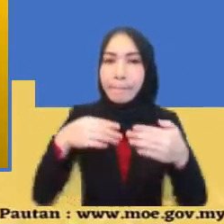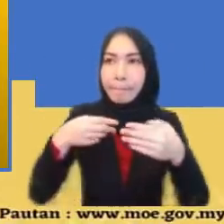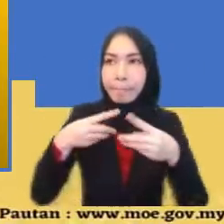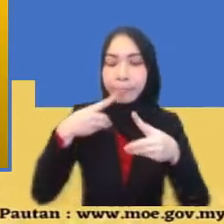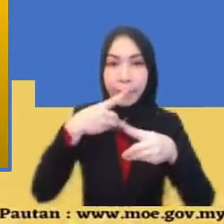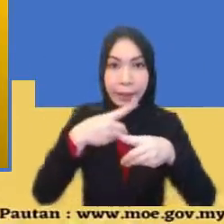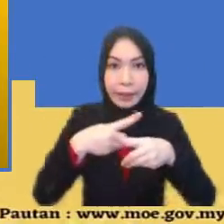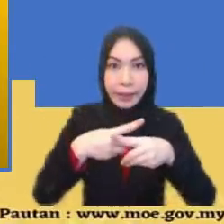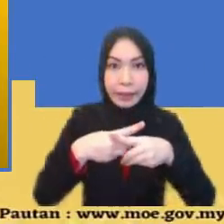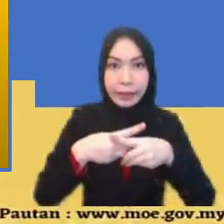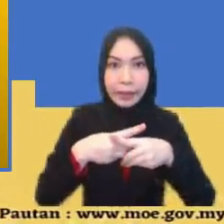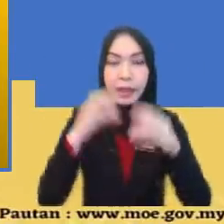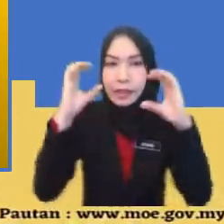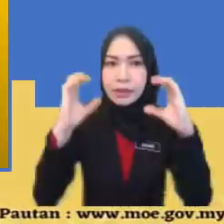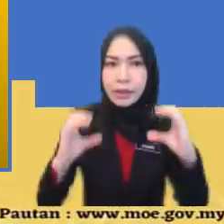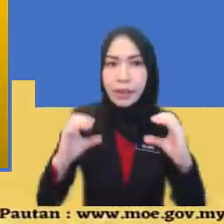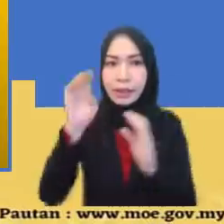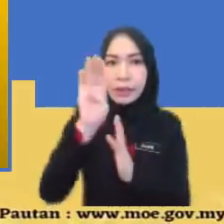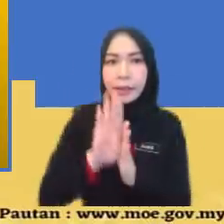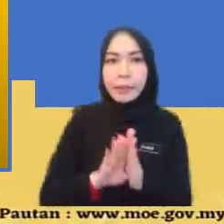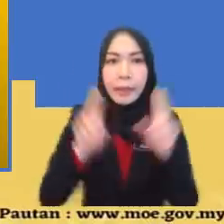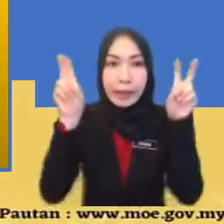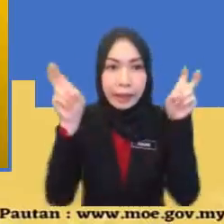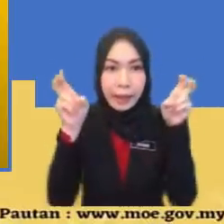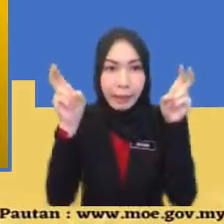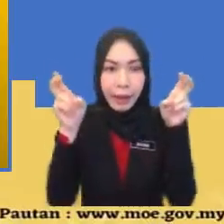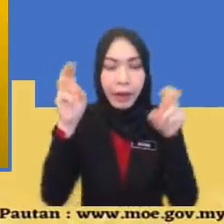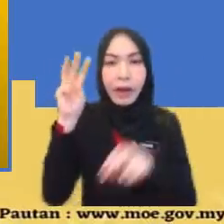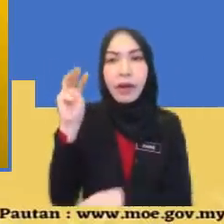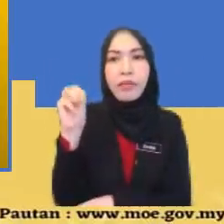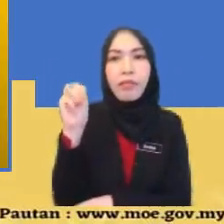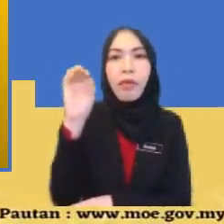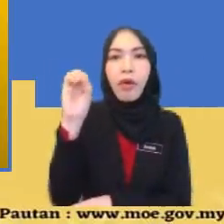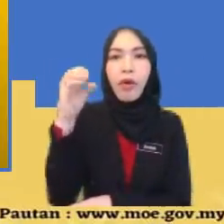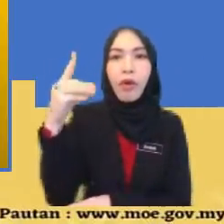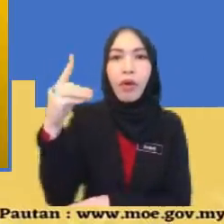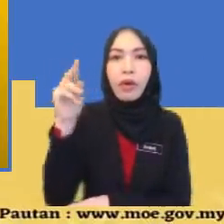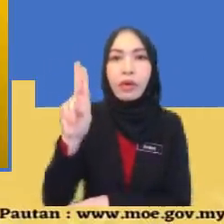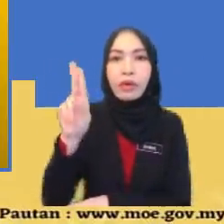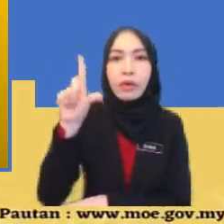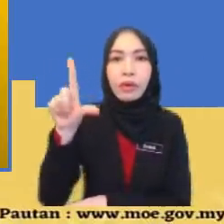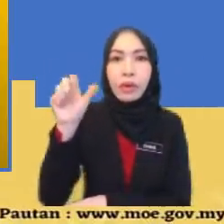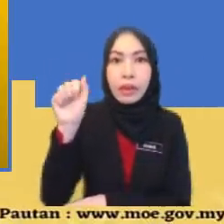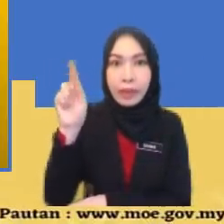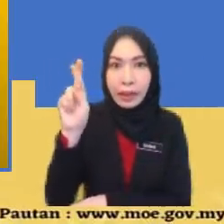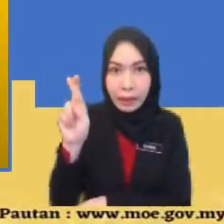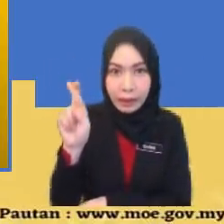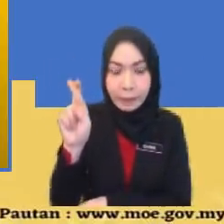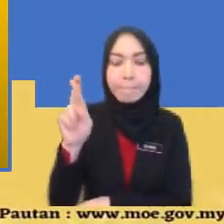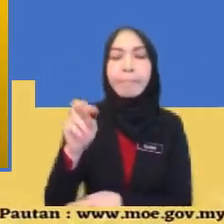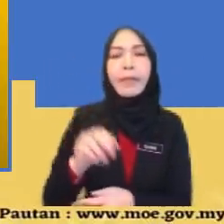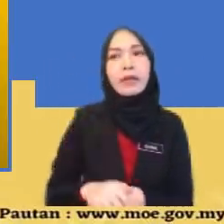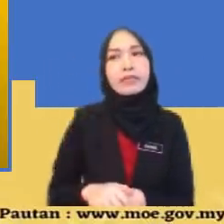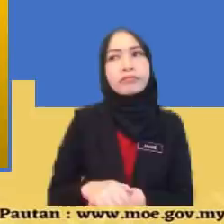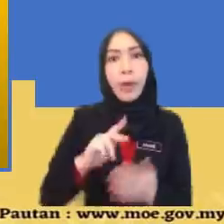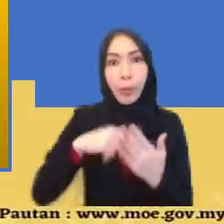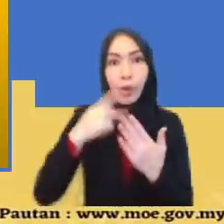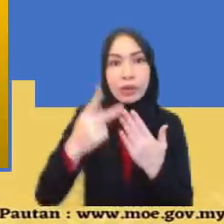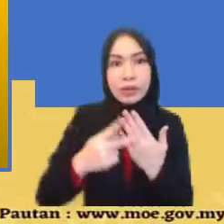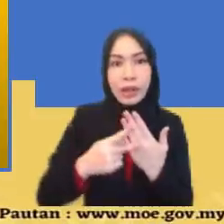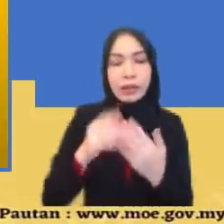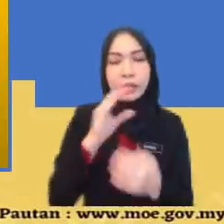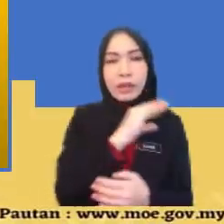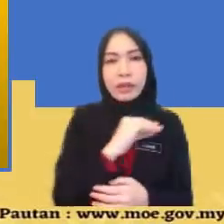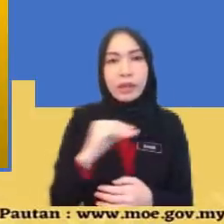module pembelajaran berasaskan Project pembelajaran terbiasa dan juga simulasi Amali